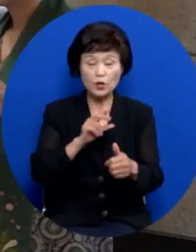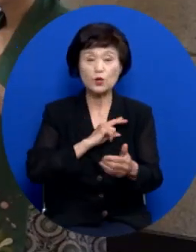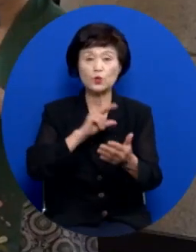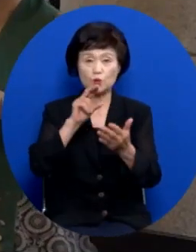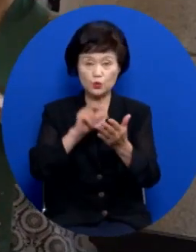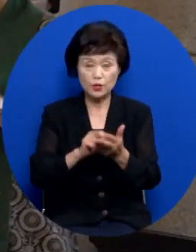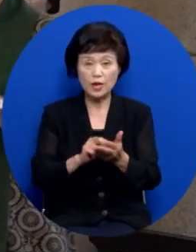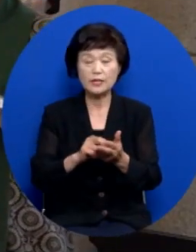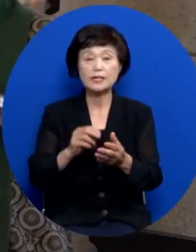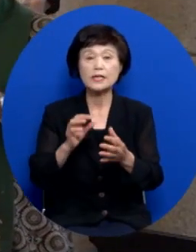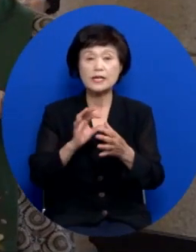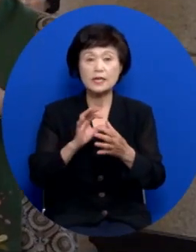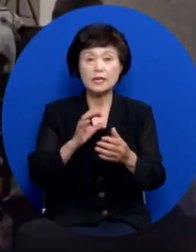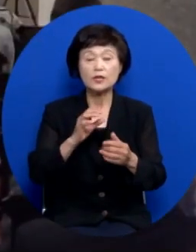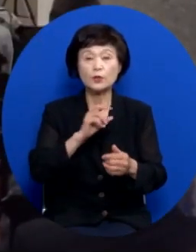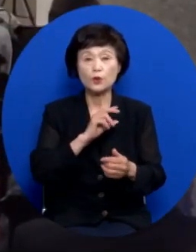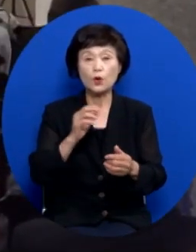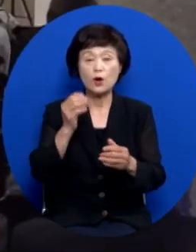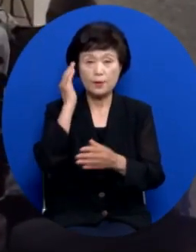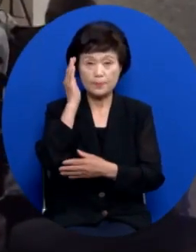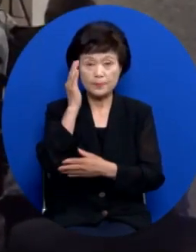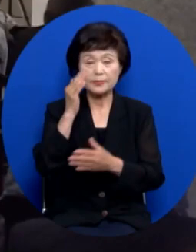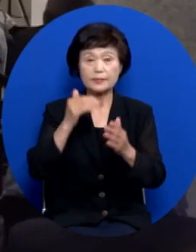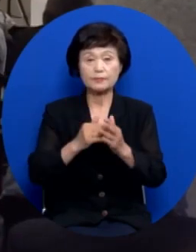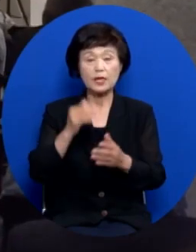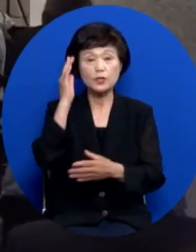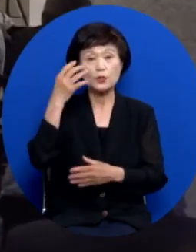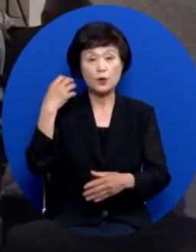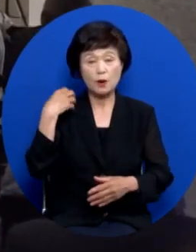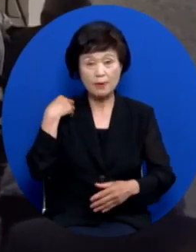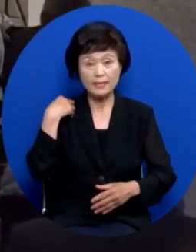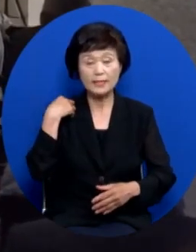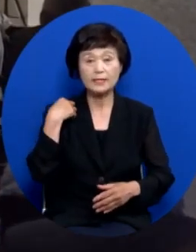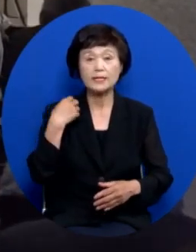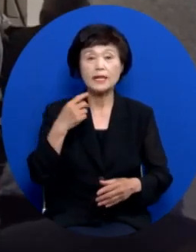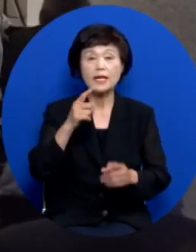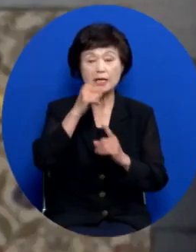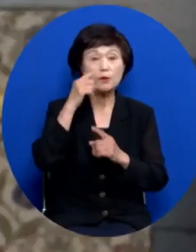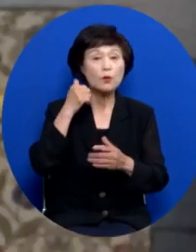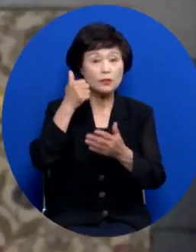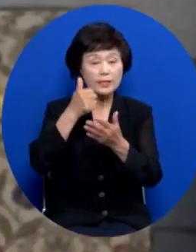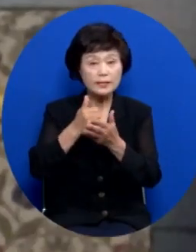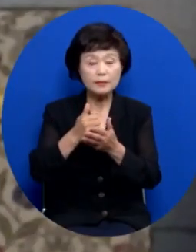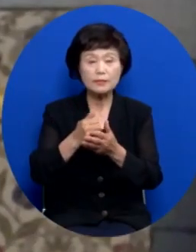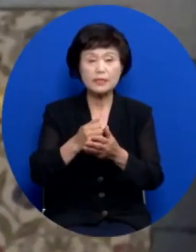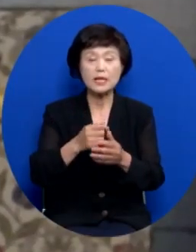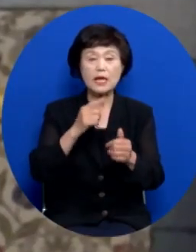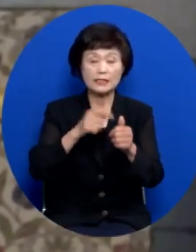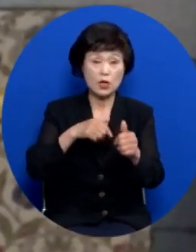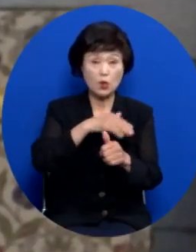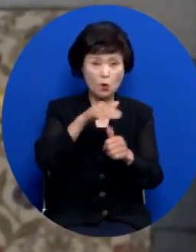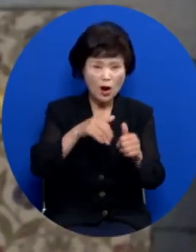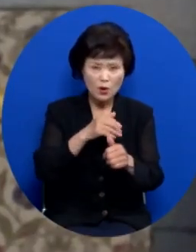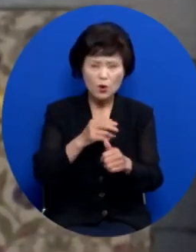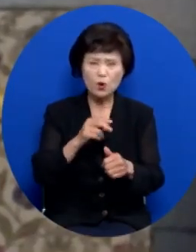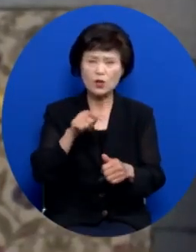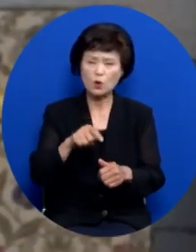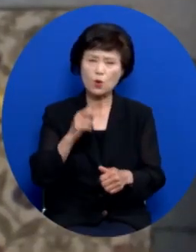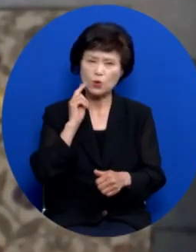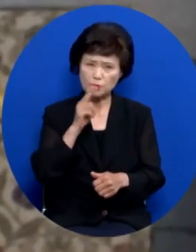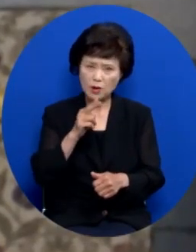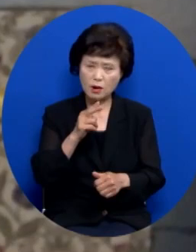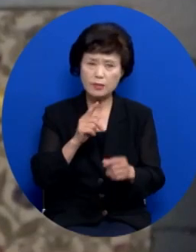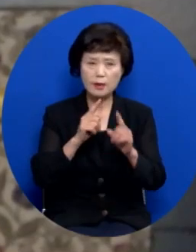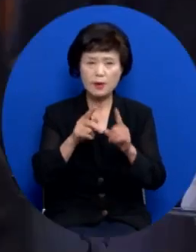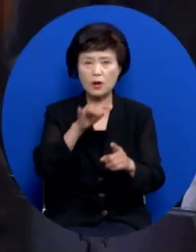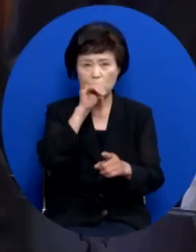환경주일 연합예배를 진행했습니다. 설교를 전한 대한성공회 이경호 의장 주교는 생태적 위기의 심각성을 지적하며 지구 생태계